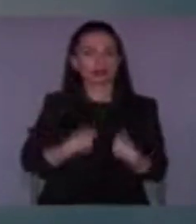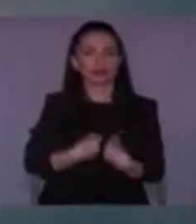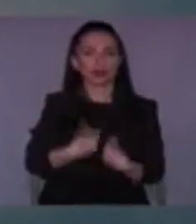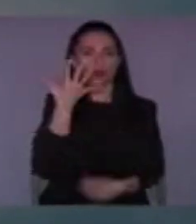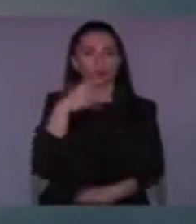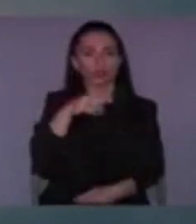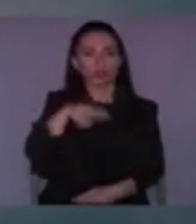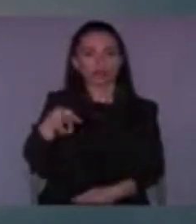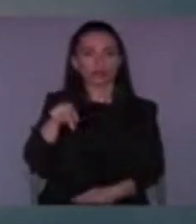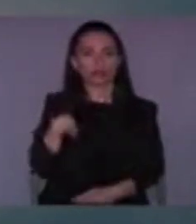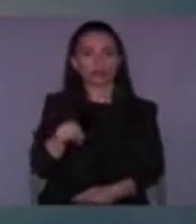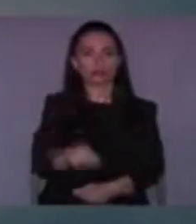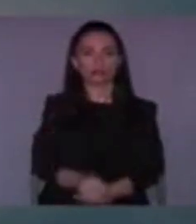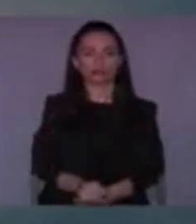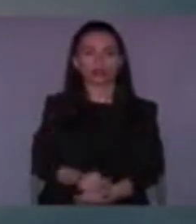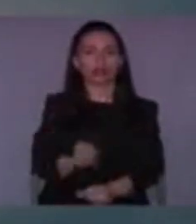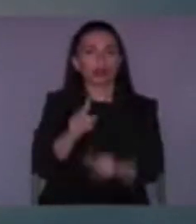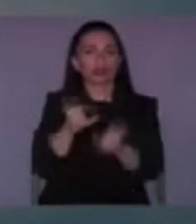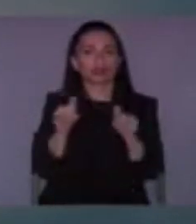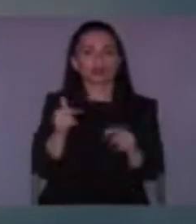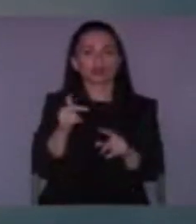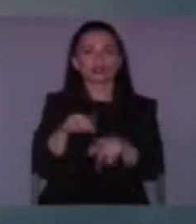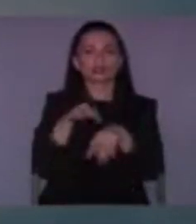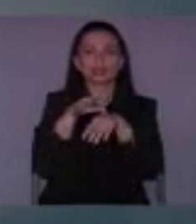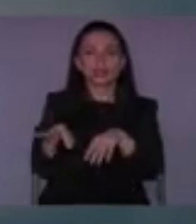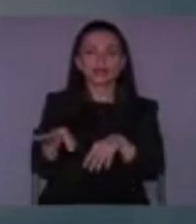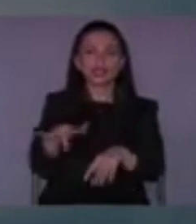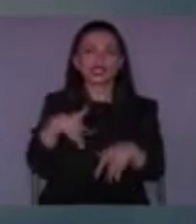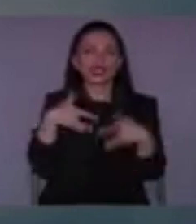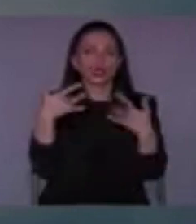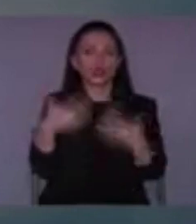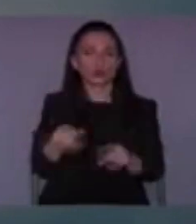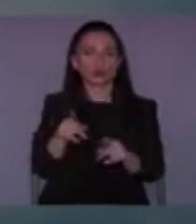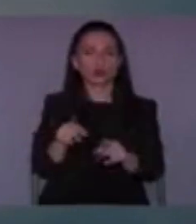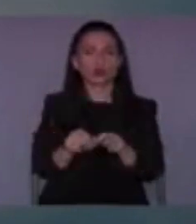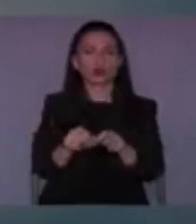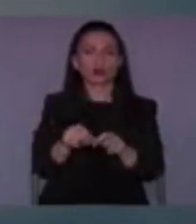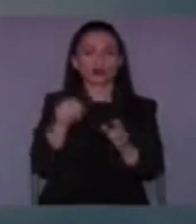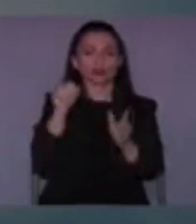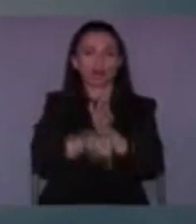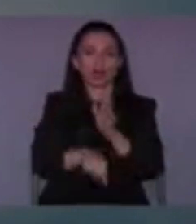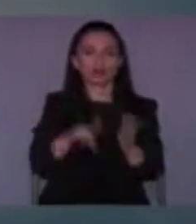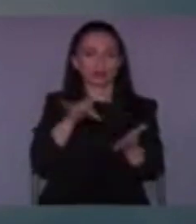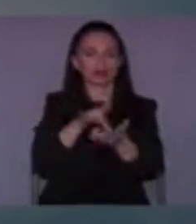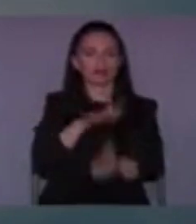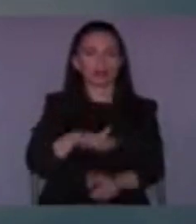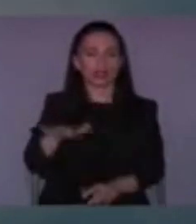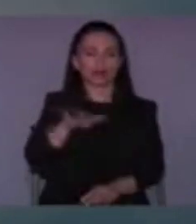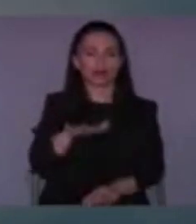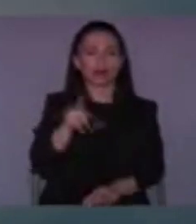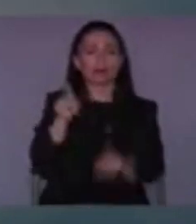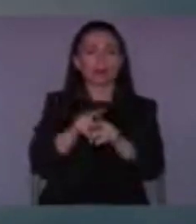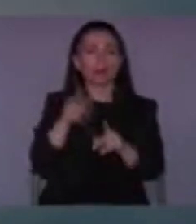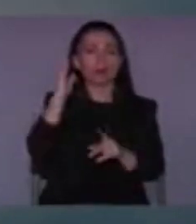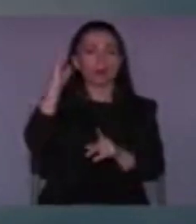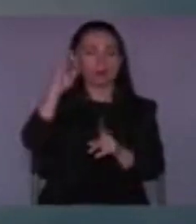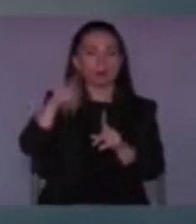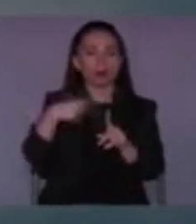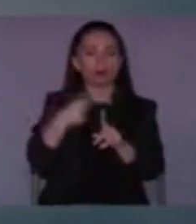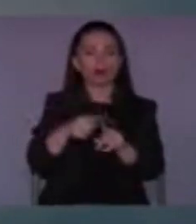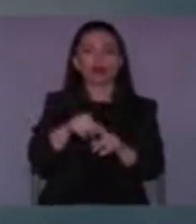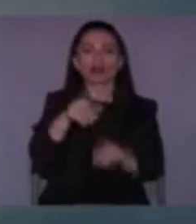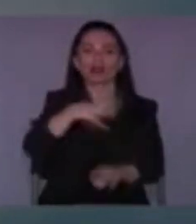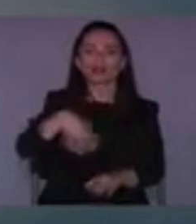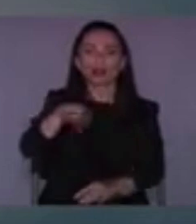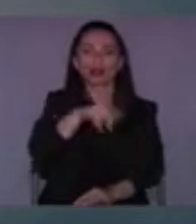5 ივლისს. რასაკვირველია, ძალადობა და სიზულვილი კლავს ჩვენს ქვეყანას, მის მომავალს და ყველა